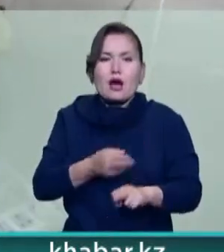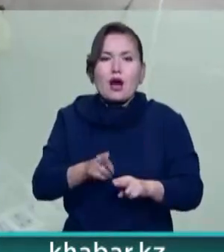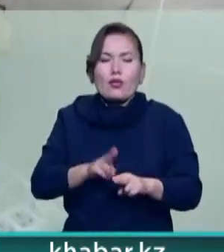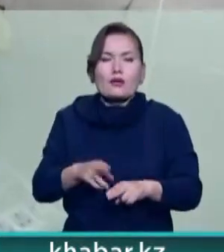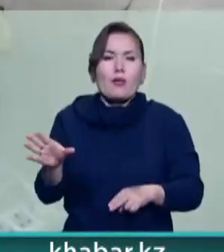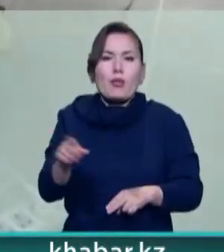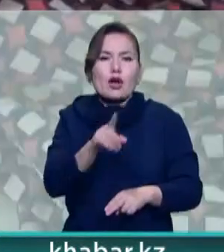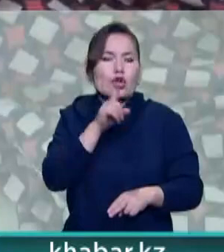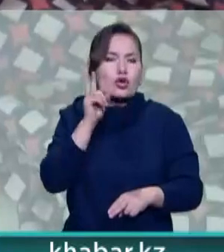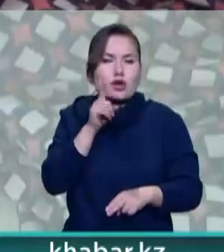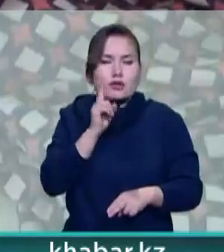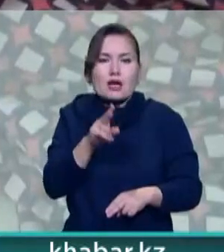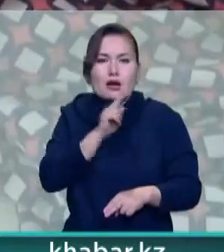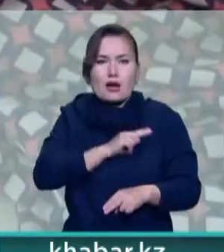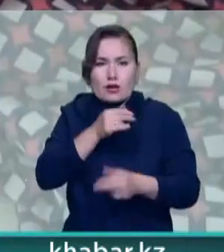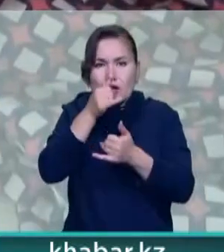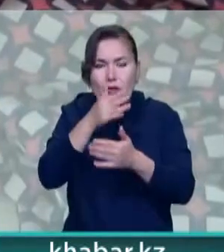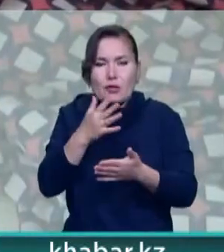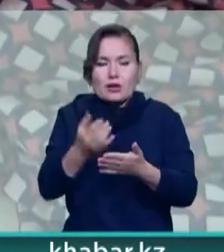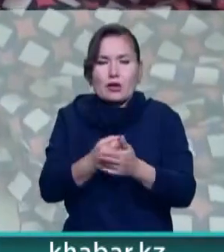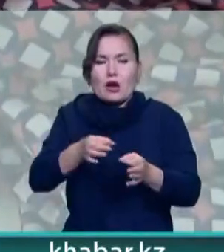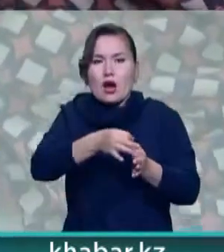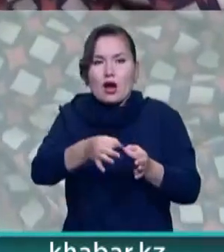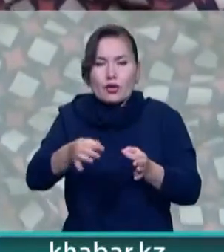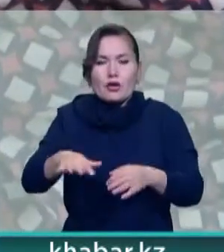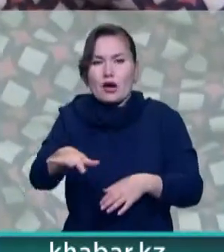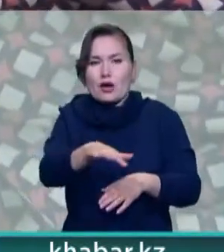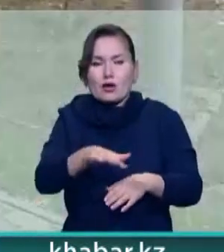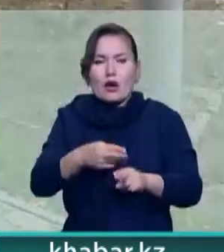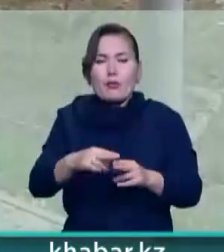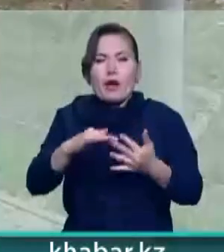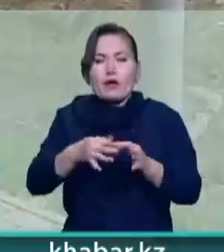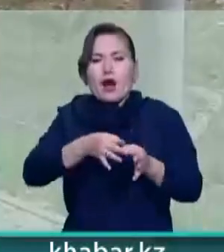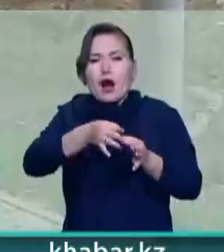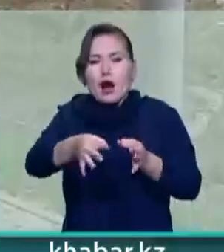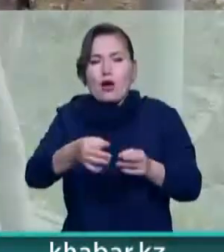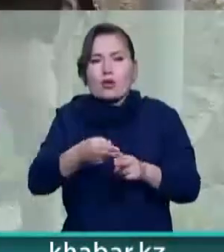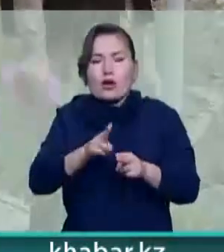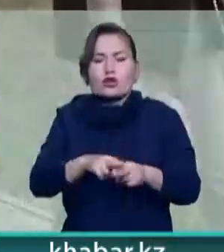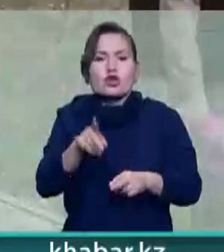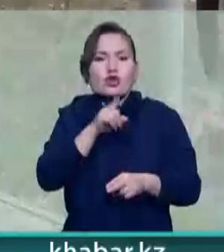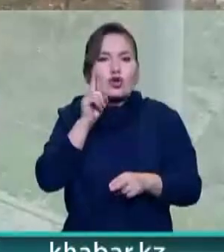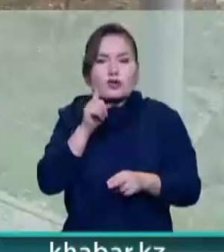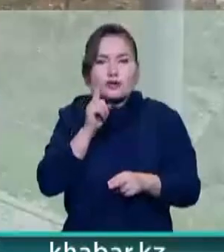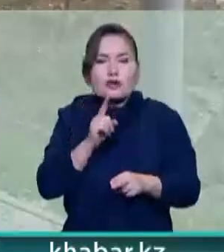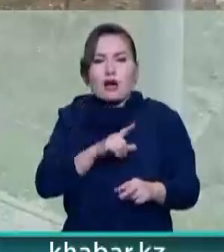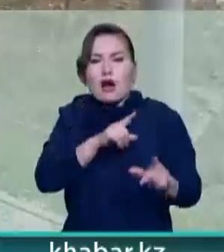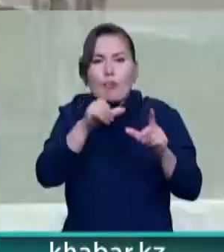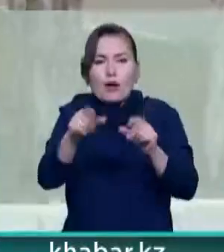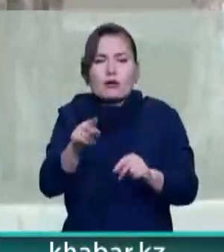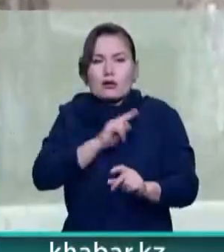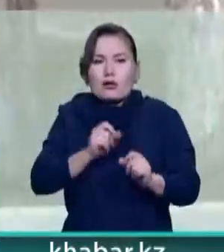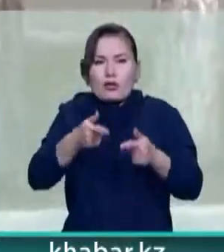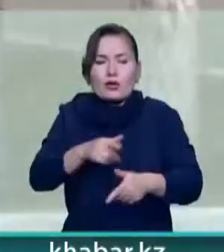бірдей табыла бермейтін жасырын емес. Дегенмен аудан ауылдарда бос орын көп, бірақ жастардың шалғайға барғысы келмейді. Оның үстіне баспана мәселесі де серпіндіктер үшін